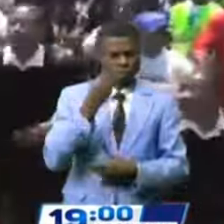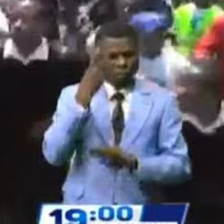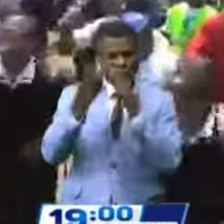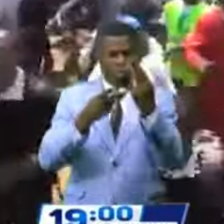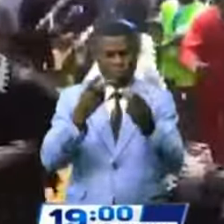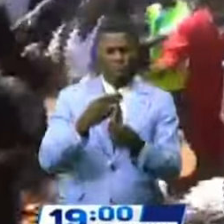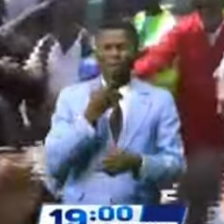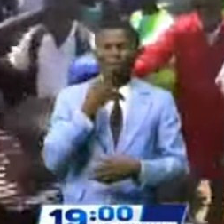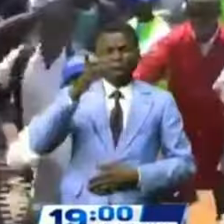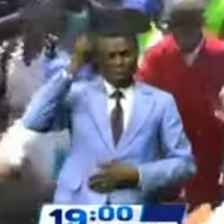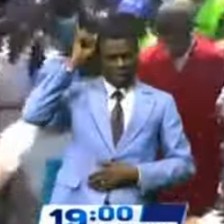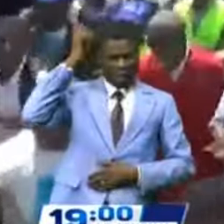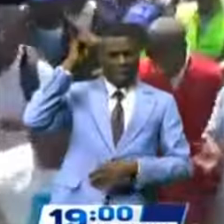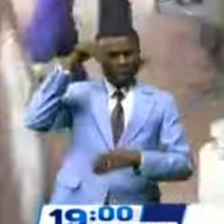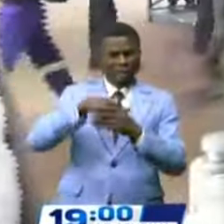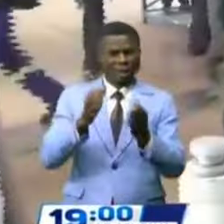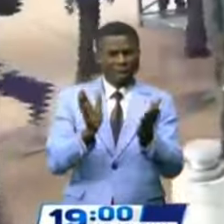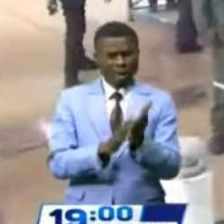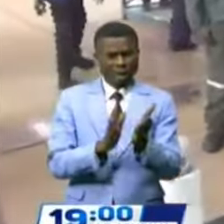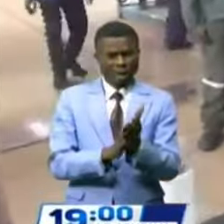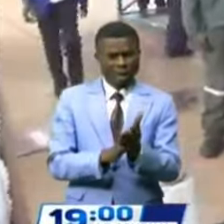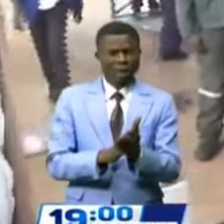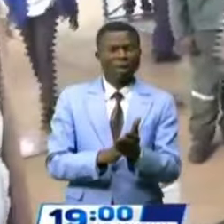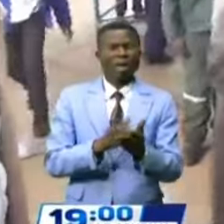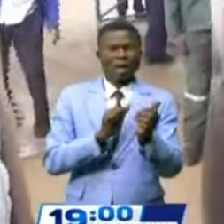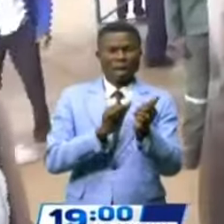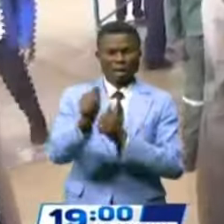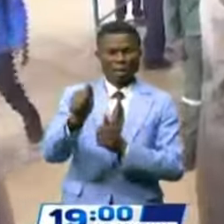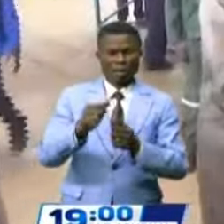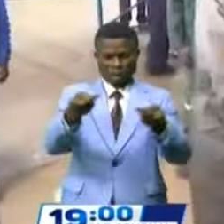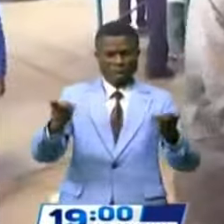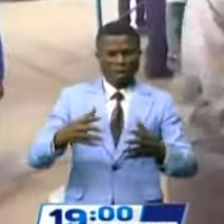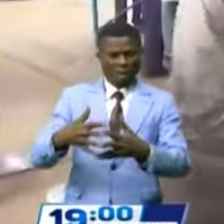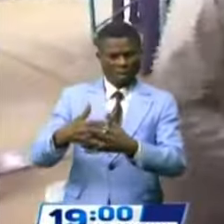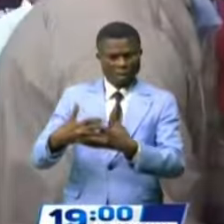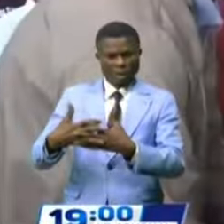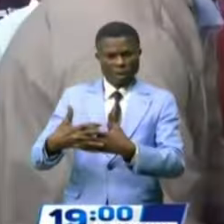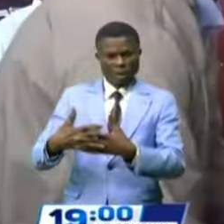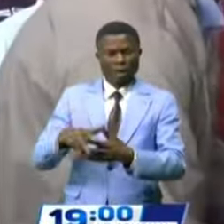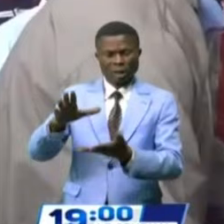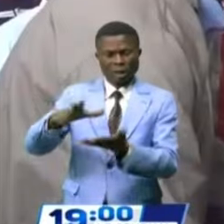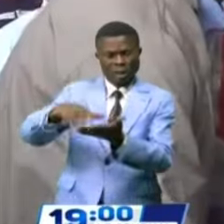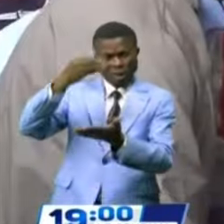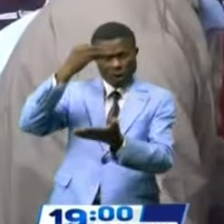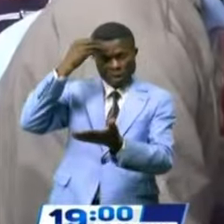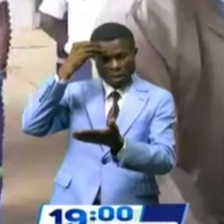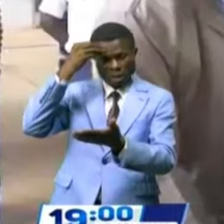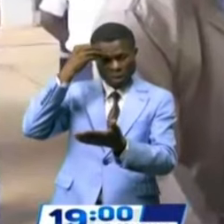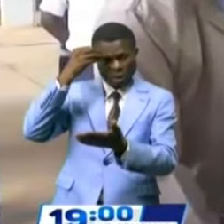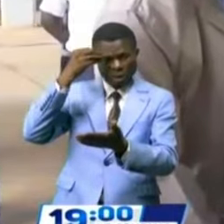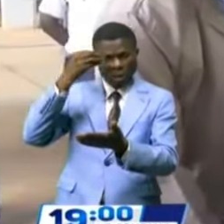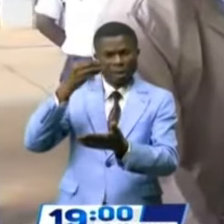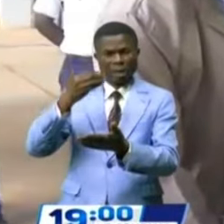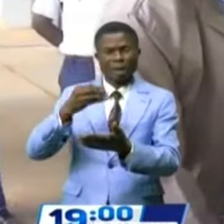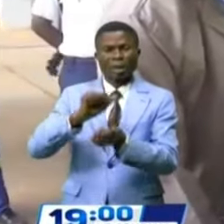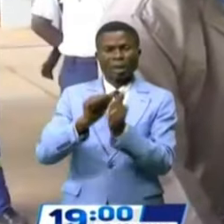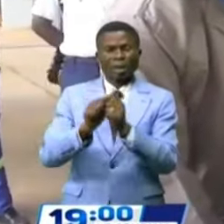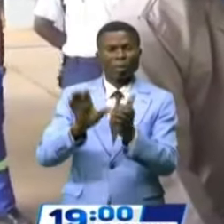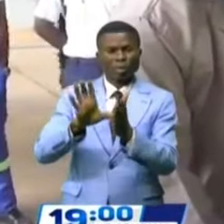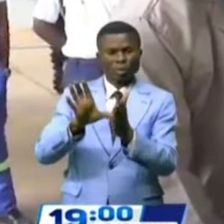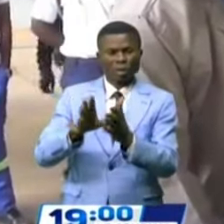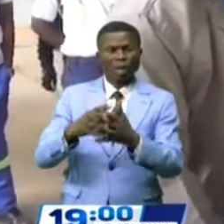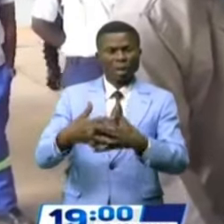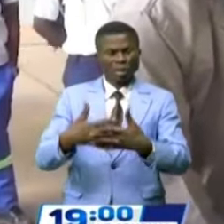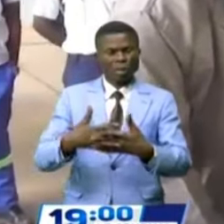son passé dans cette école en passant par la salle des machines où il a appris du rythme du cinétrage sur